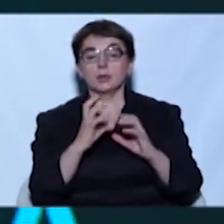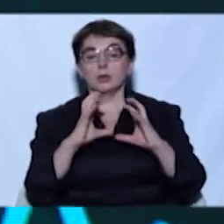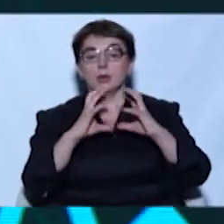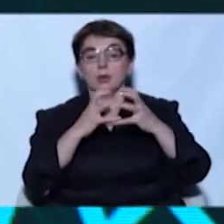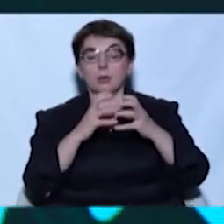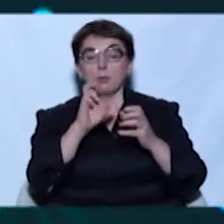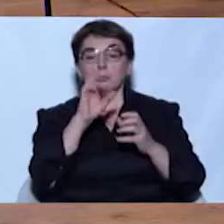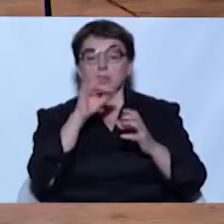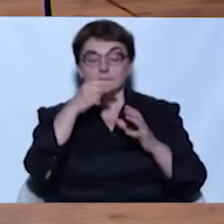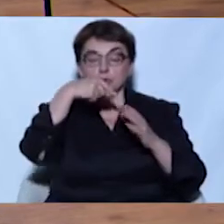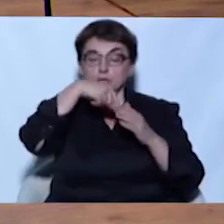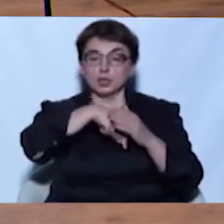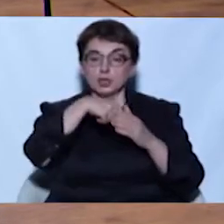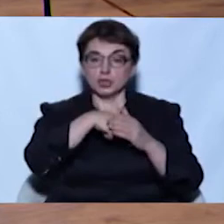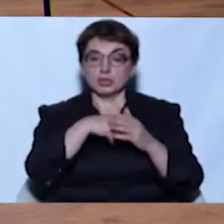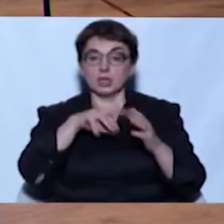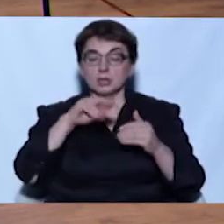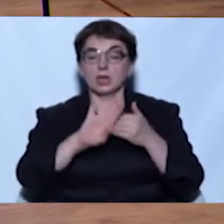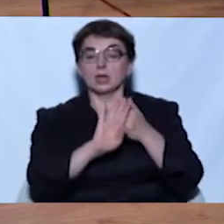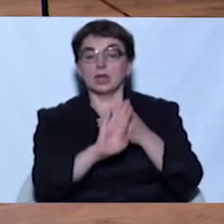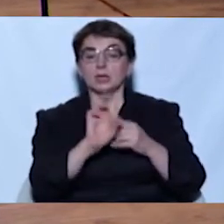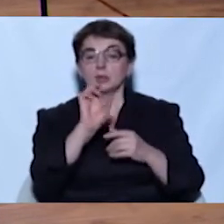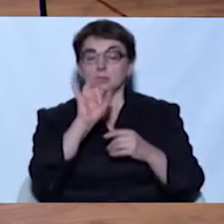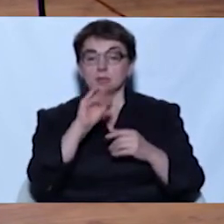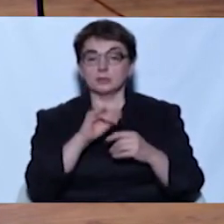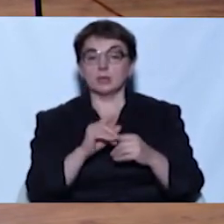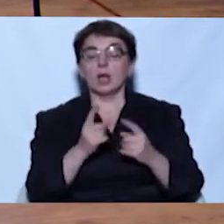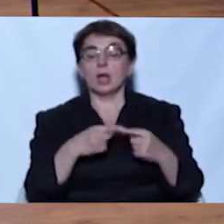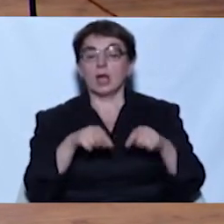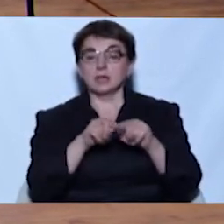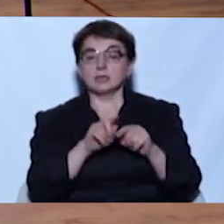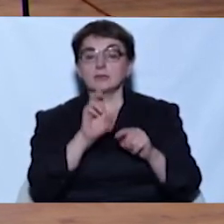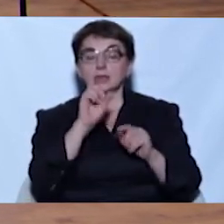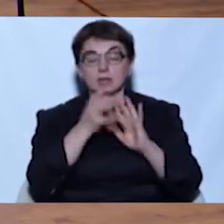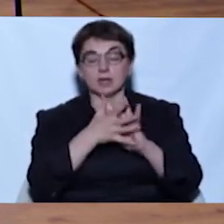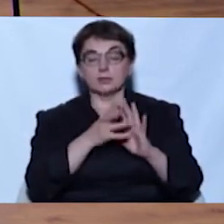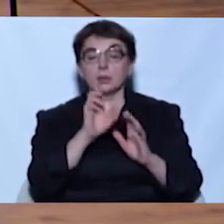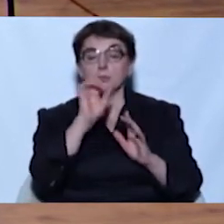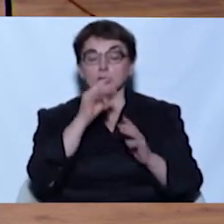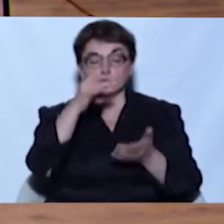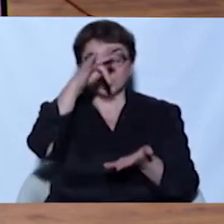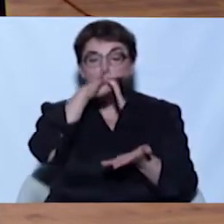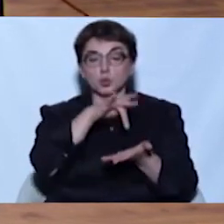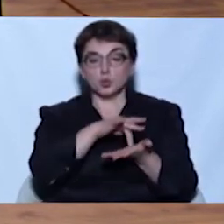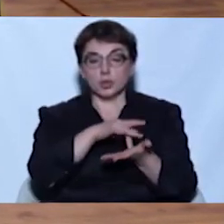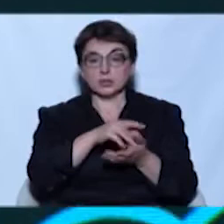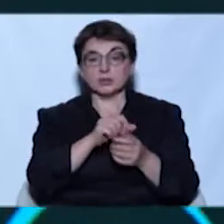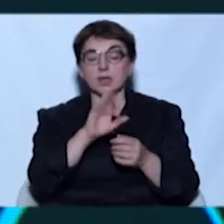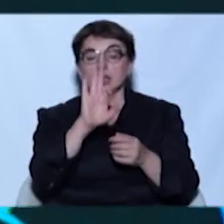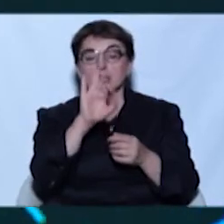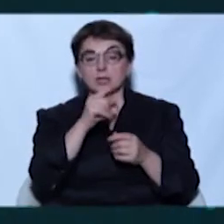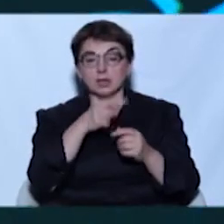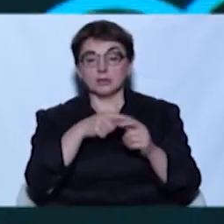ბირთვი, შიდა და გარე ბირთვი. Გავიგეთ ასევე, რომ ბირთვის შუა ცენტრამდე ქერქიდან